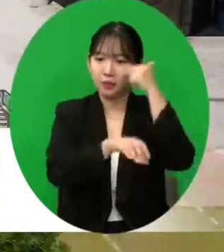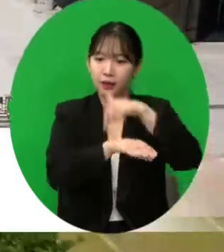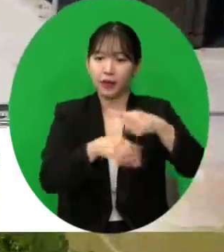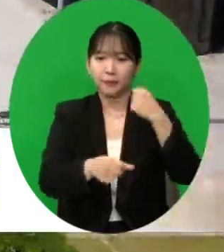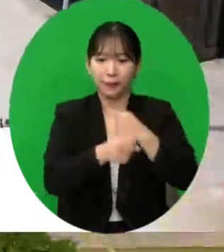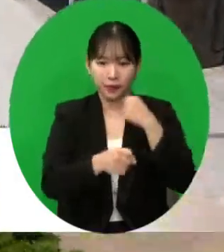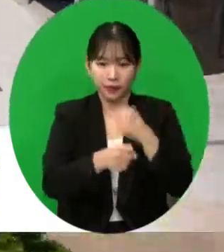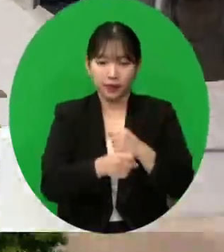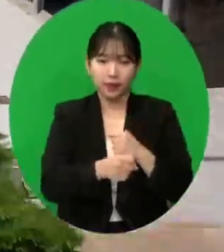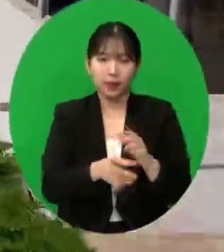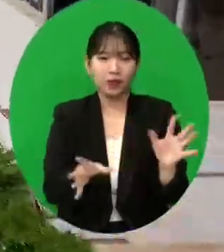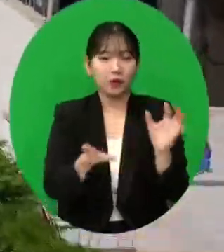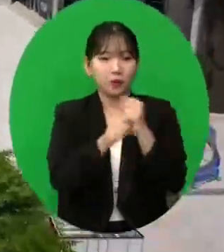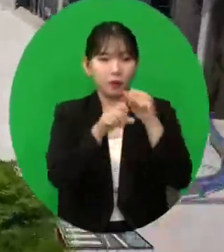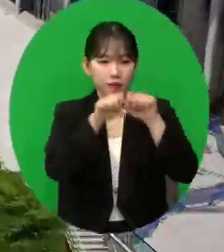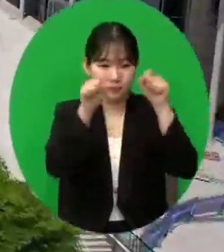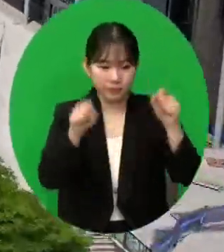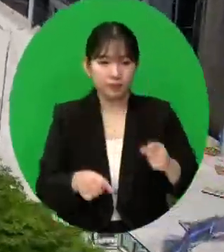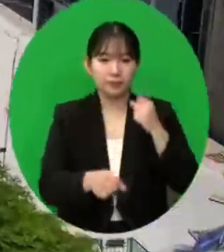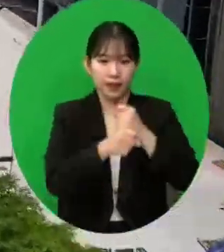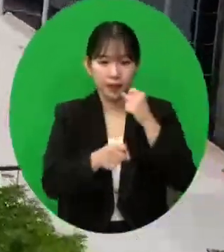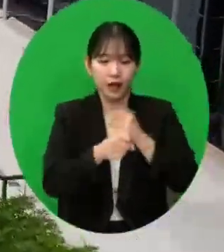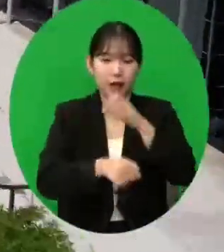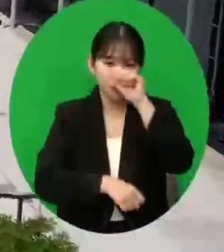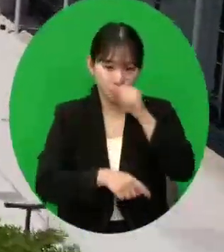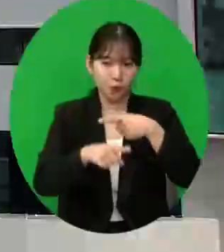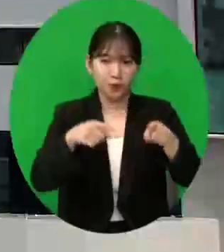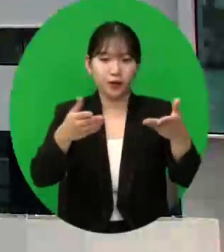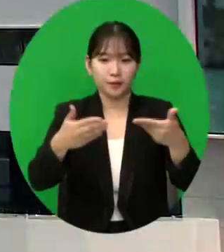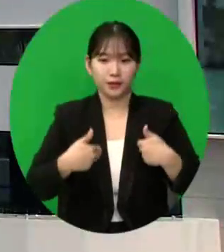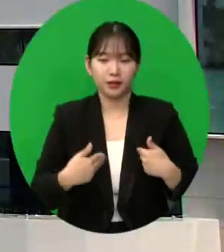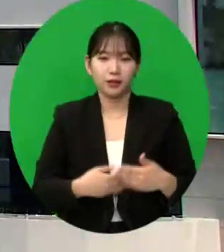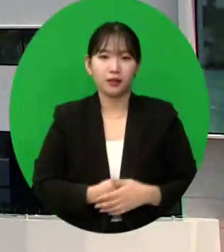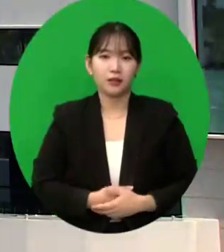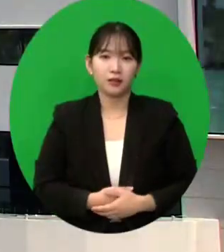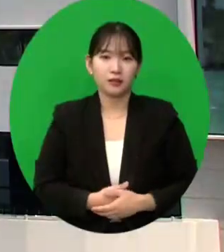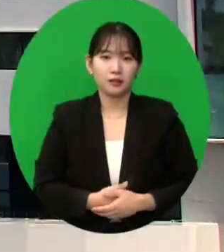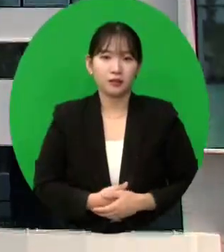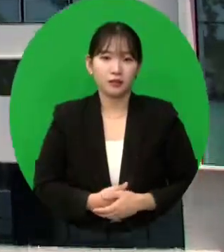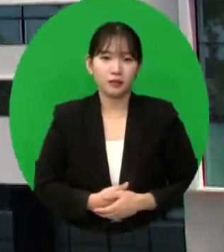수립하고 통합 플랫폼을 구축한 점 등이 높은 평가를 받았습니다